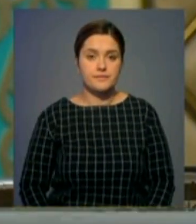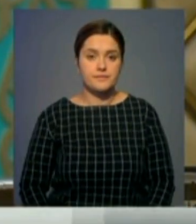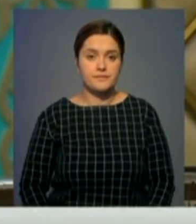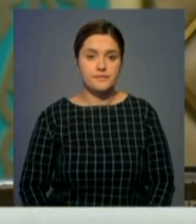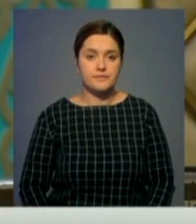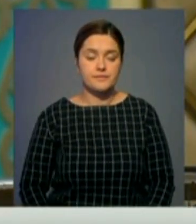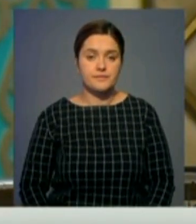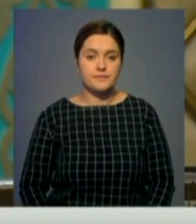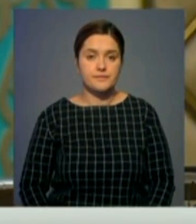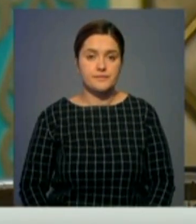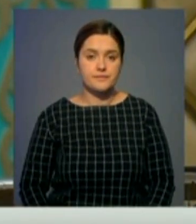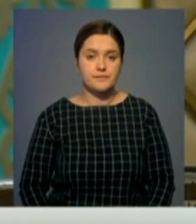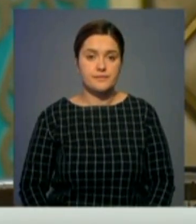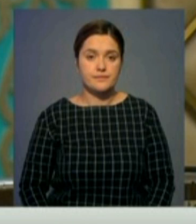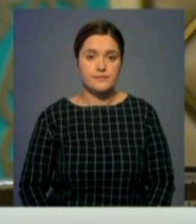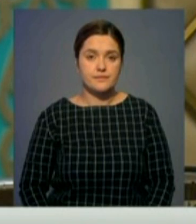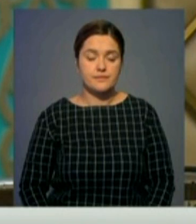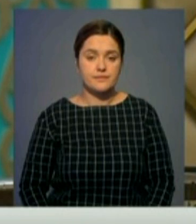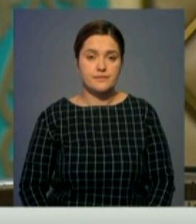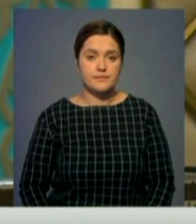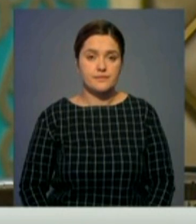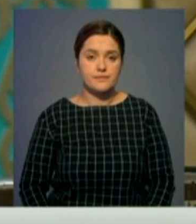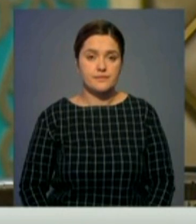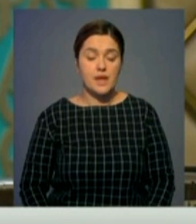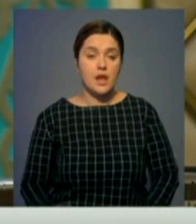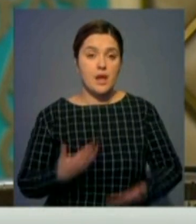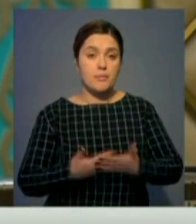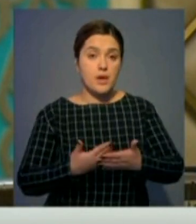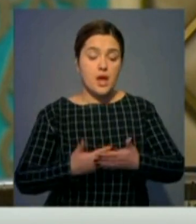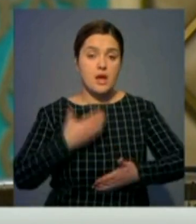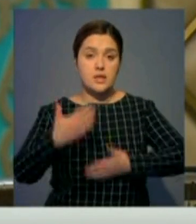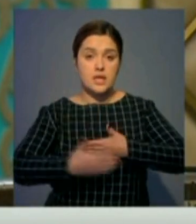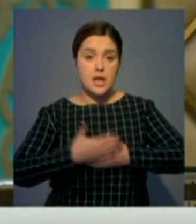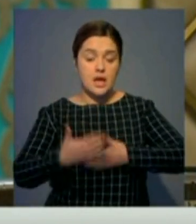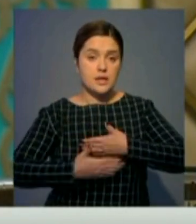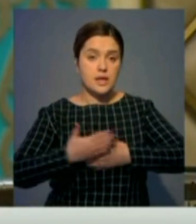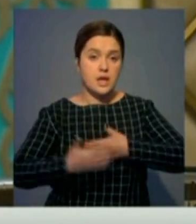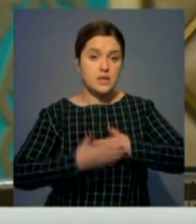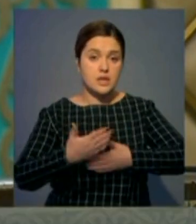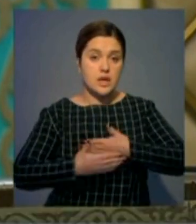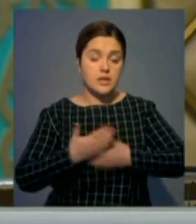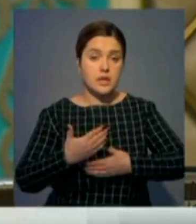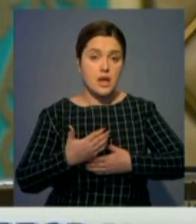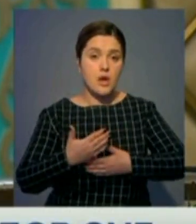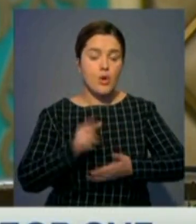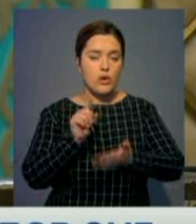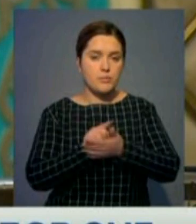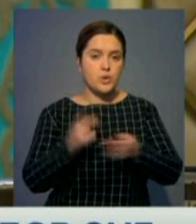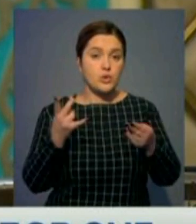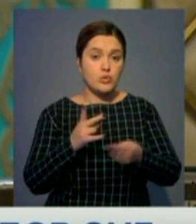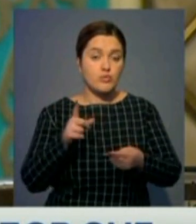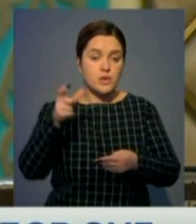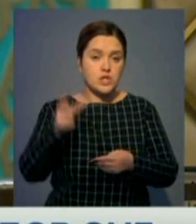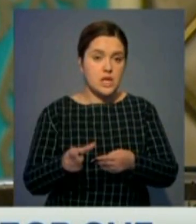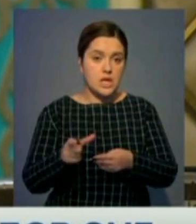другие цели, чтобы тому, кому ты назначаешь наказание, чтобы он исправился, чтобы это наказание